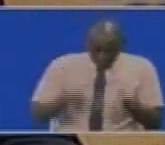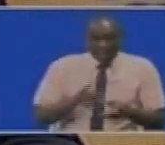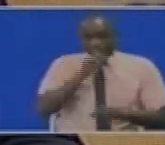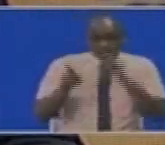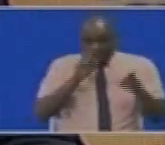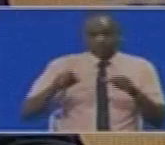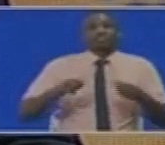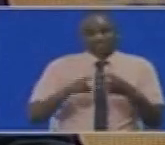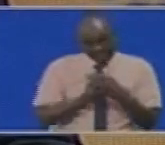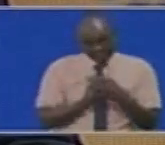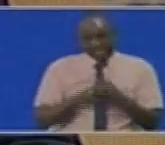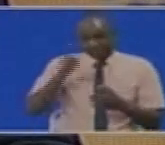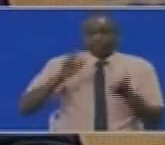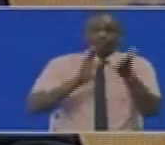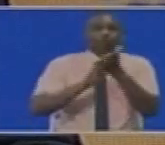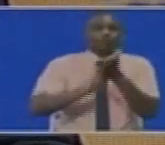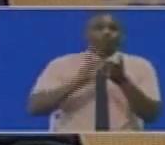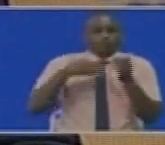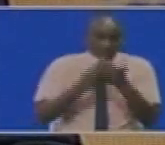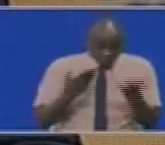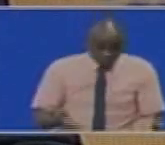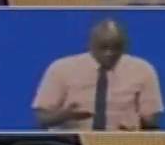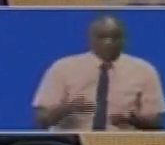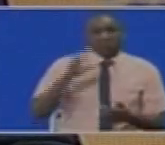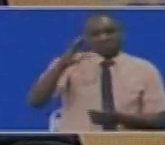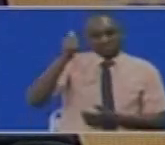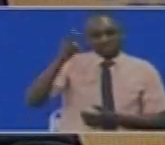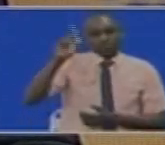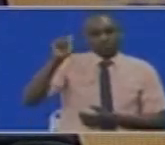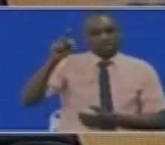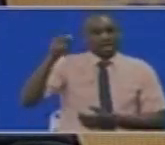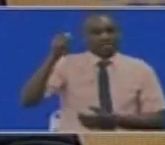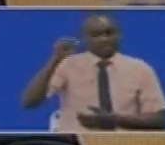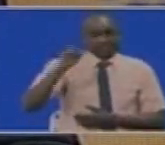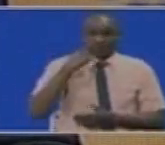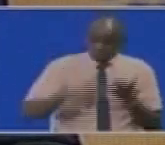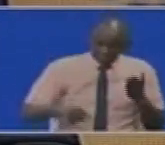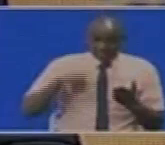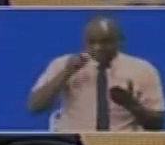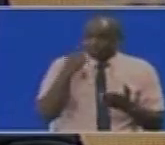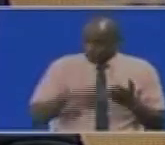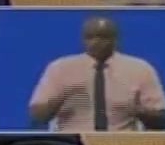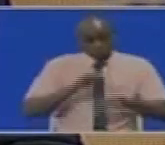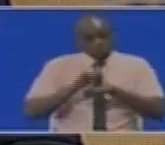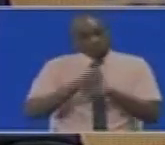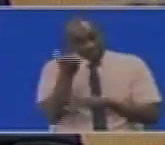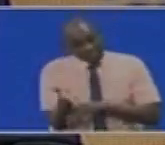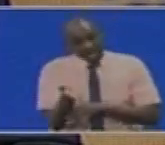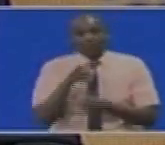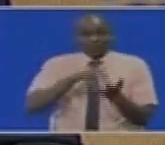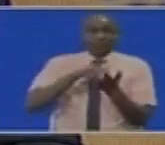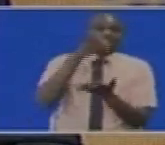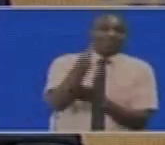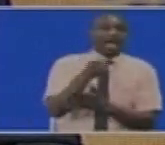leo. Aliyependekezwa kwenye nafasi ya mwenyekiti wa Fula Chebukati alijitetea vilivyo kuhusiana na kufaa kwake kwenye nafasi hiyo,